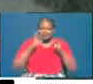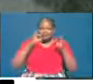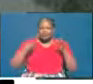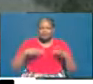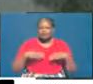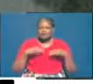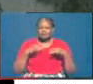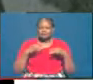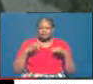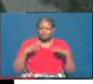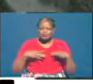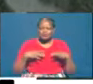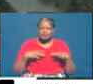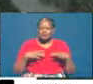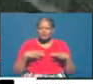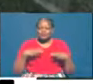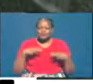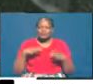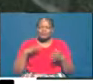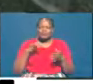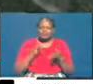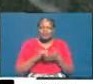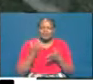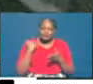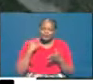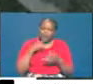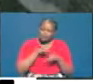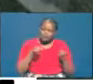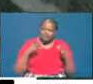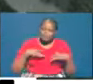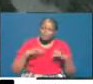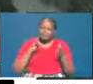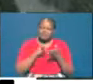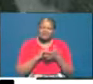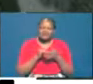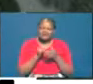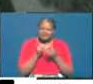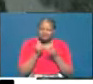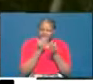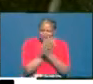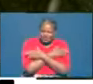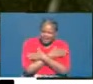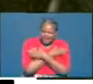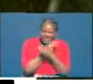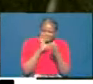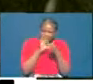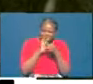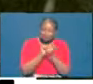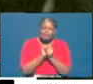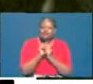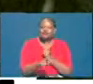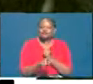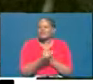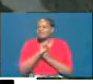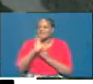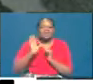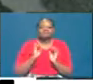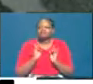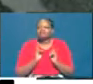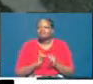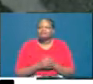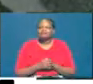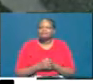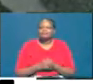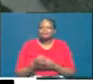ile kitu nakula wewe lazima nakungia ndani ya nguo yako, ndio nauma wewe. Number